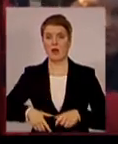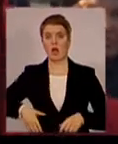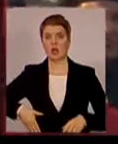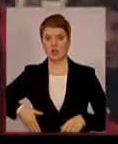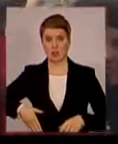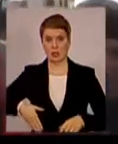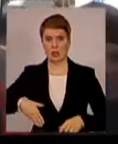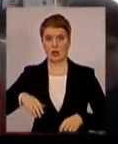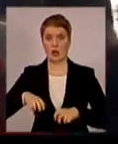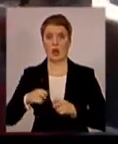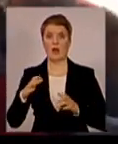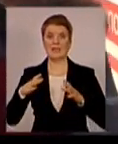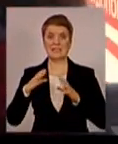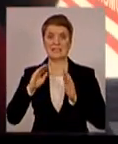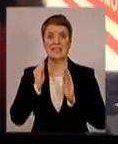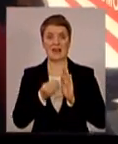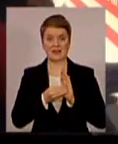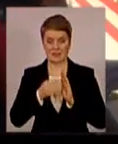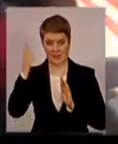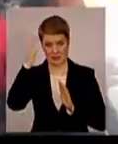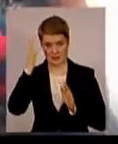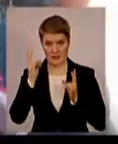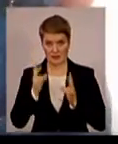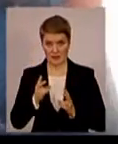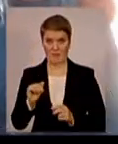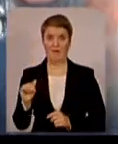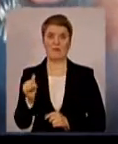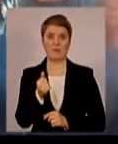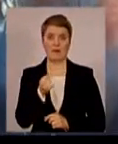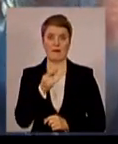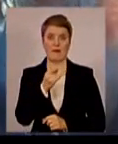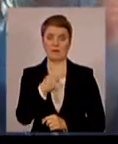От у нас закрита черепно-мозгова травма. В першому автомобілі санітарному я не маю інформації.